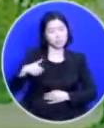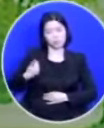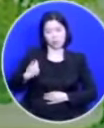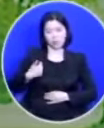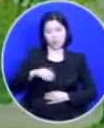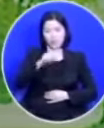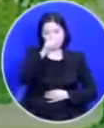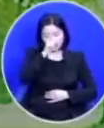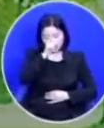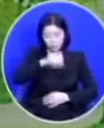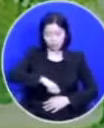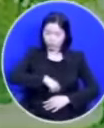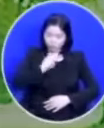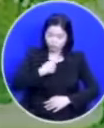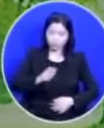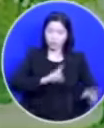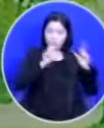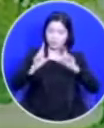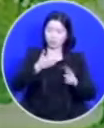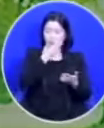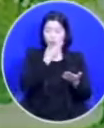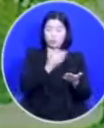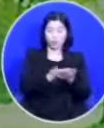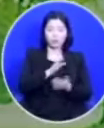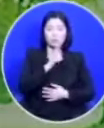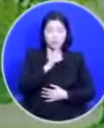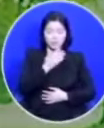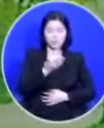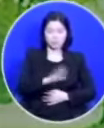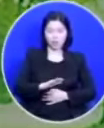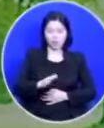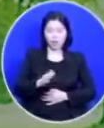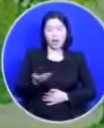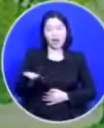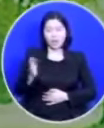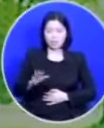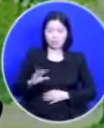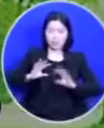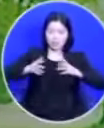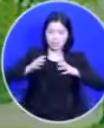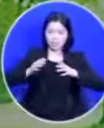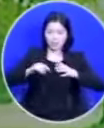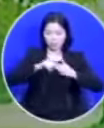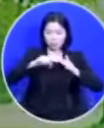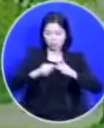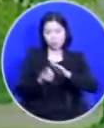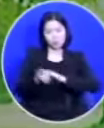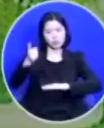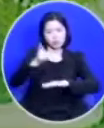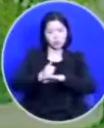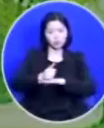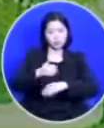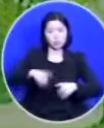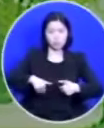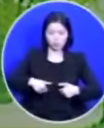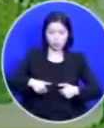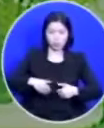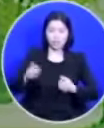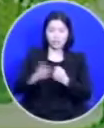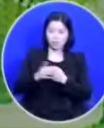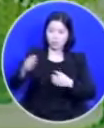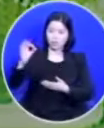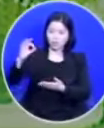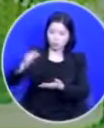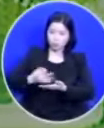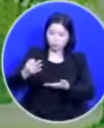선하게 살고 의롭게 사는 것 중요하지만 그러나 세상에서 성공도 해야 되잖아 그래서 돈도 벌어야